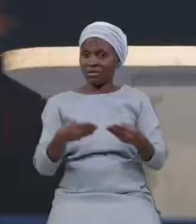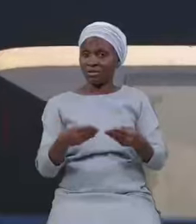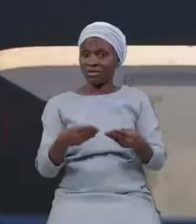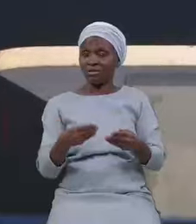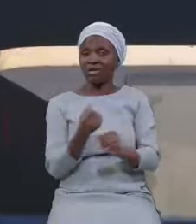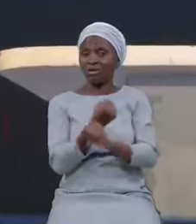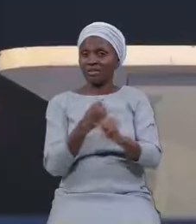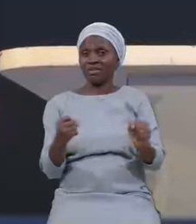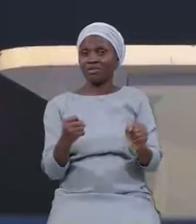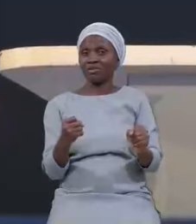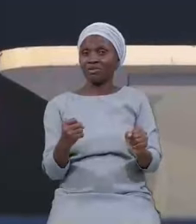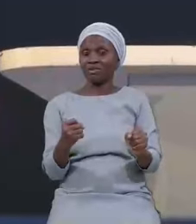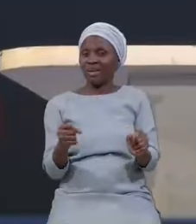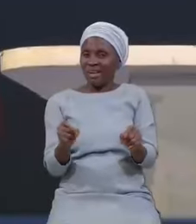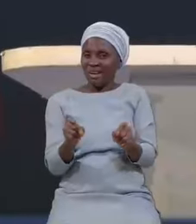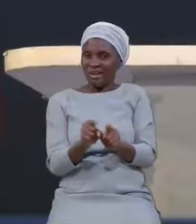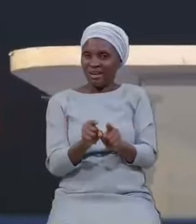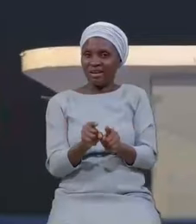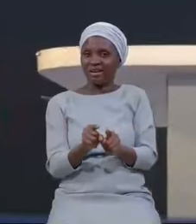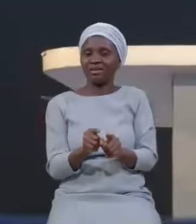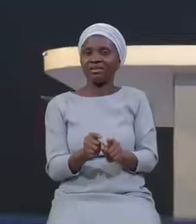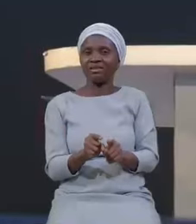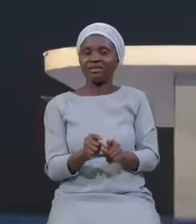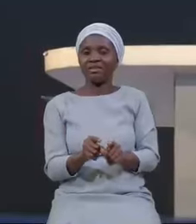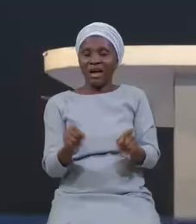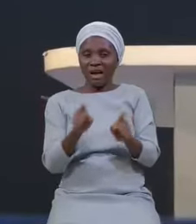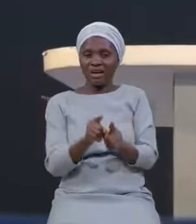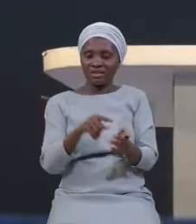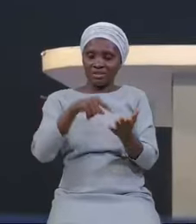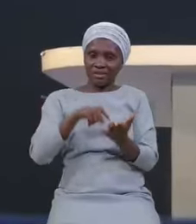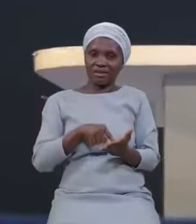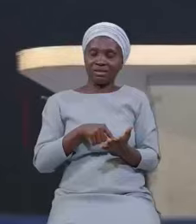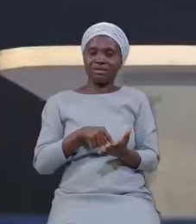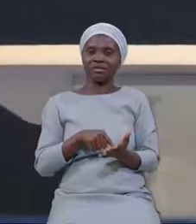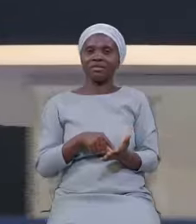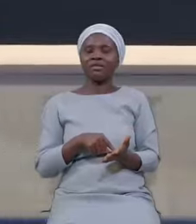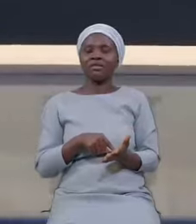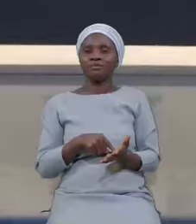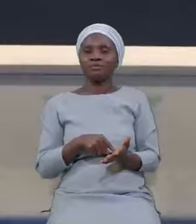comme une dette payée. Mais ceux qui croient, que quiconque